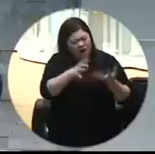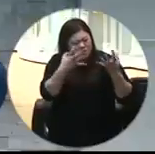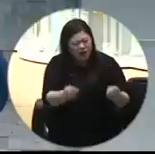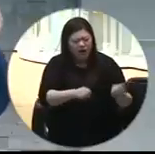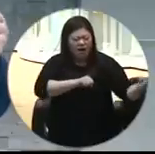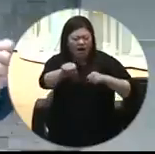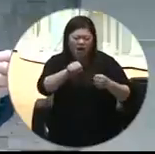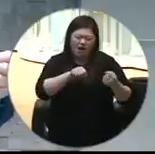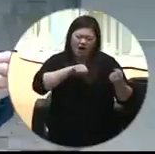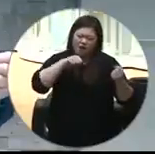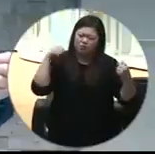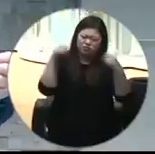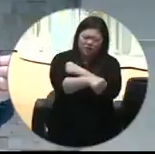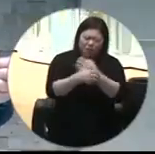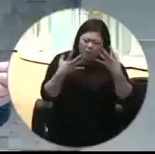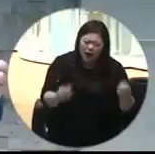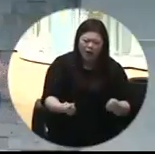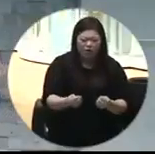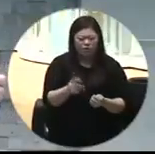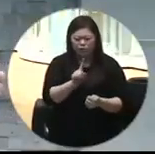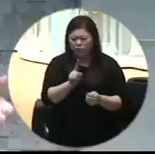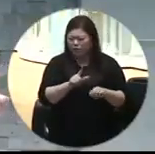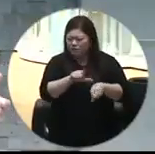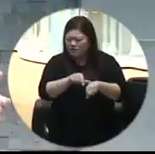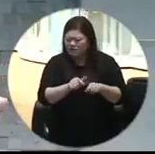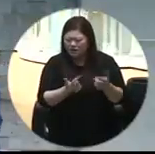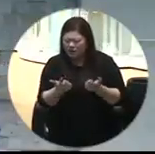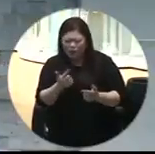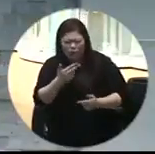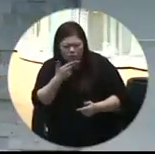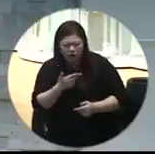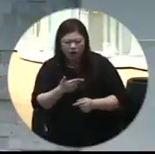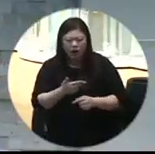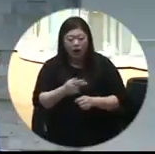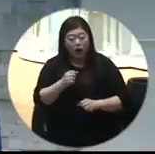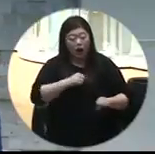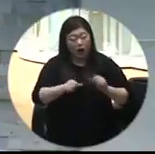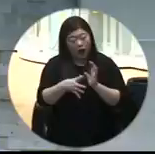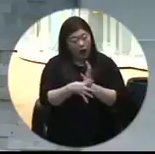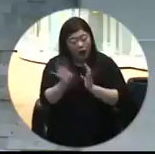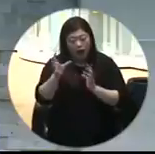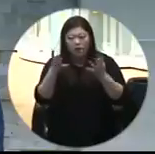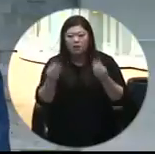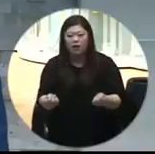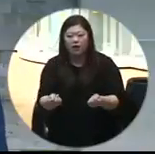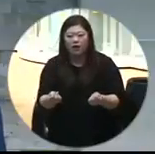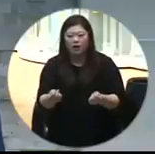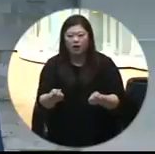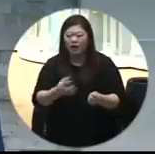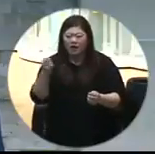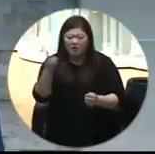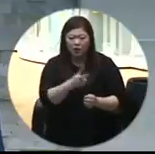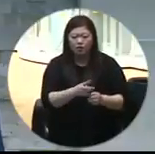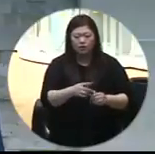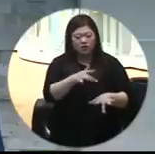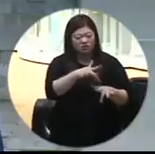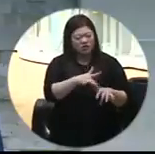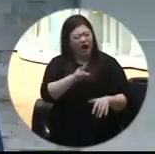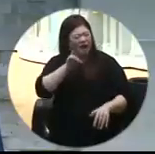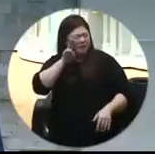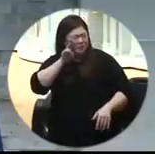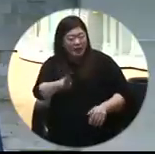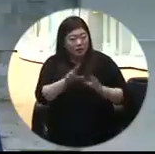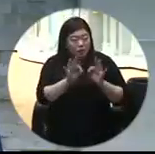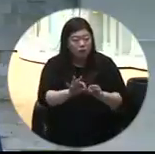규모가 없는 삶을 사람 사는 불신자를 보면 보통 보면 대마리가 들어있어요. 그러고 막 그래서 왔다